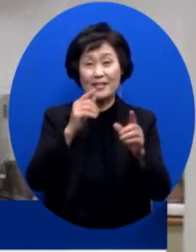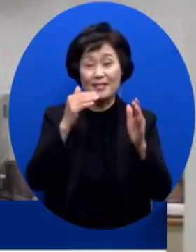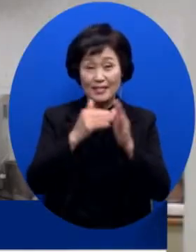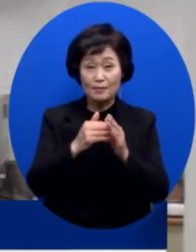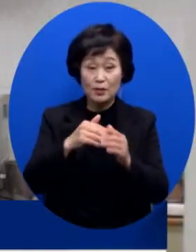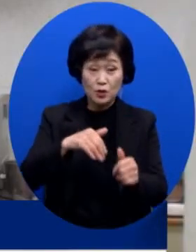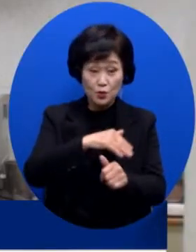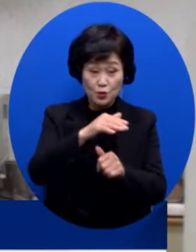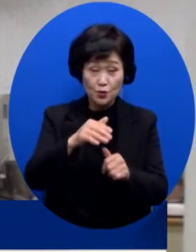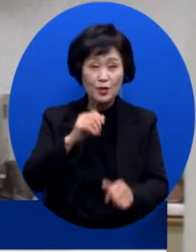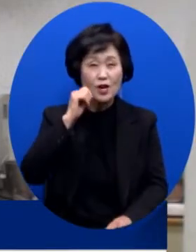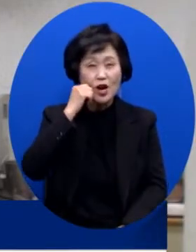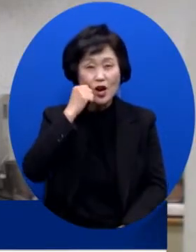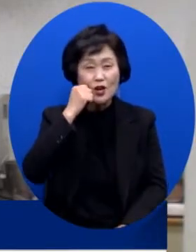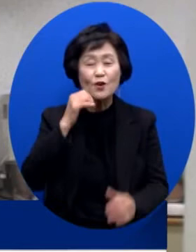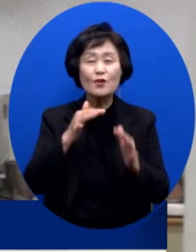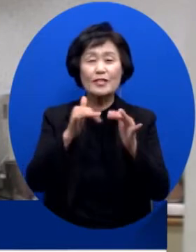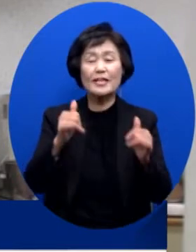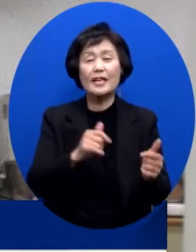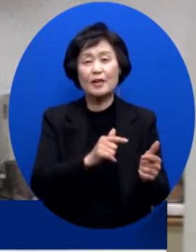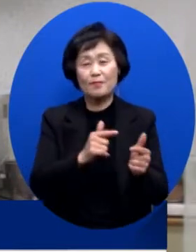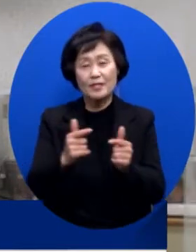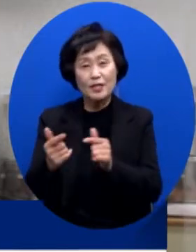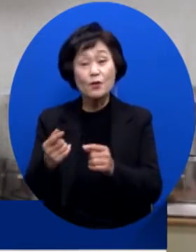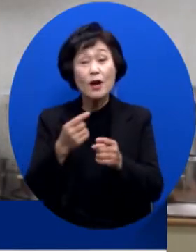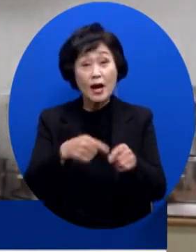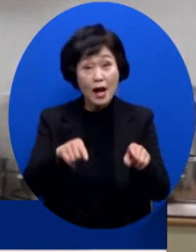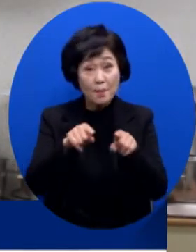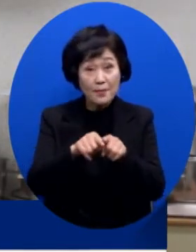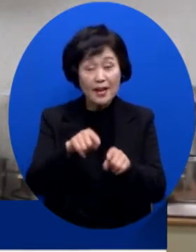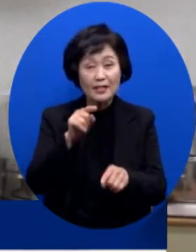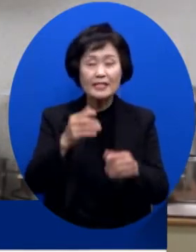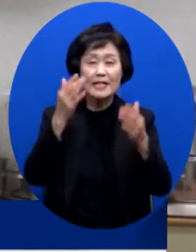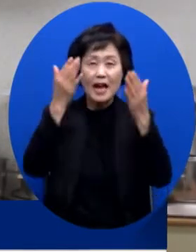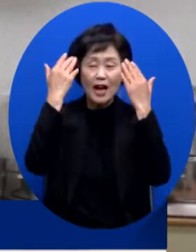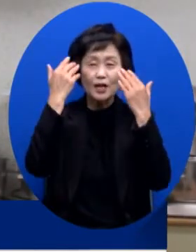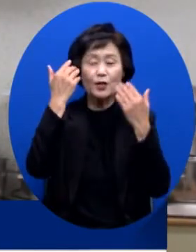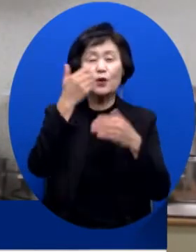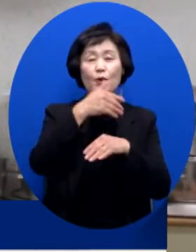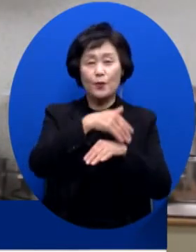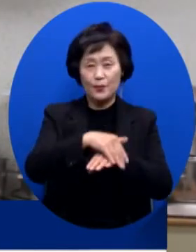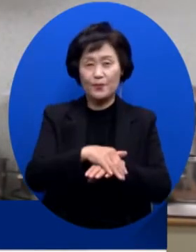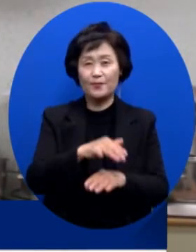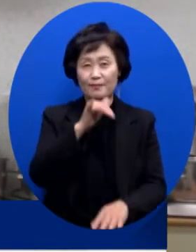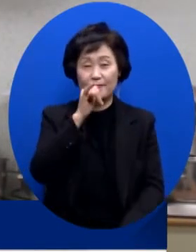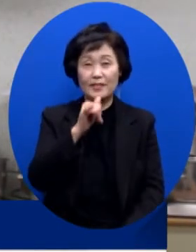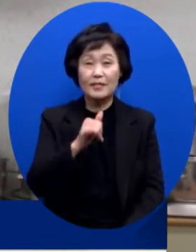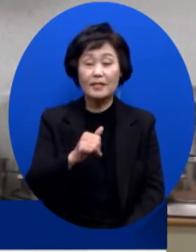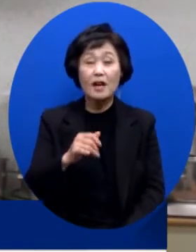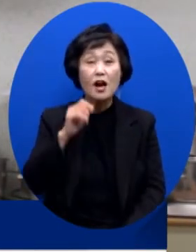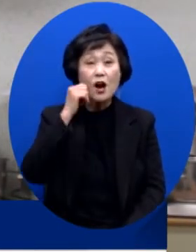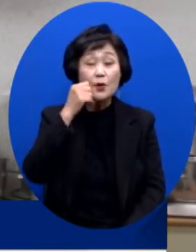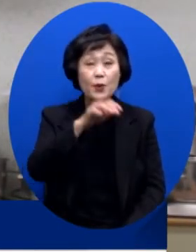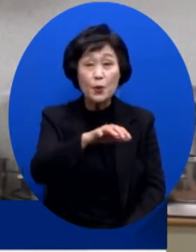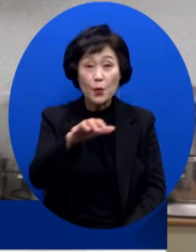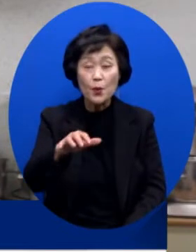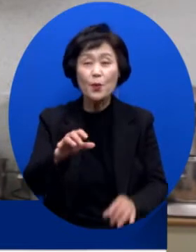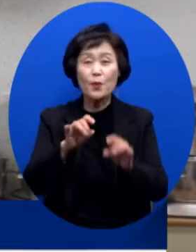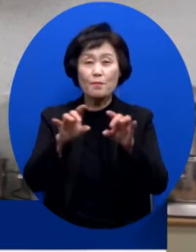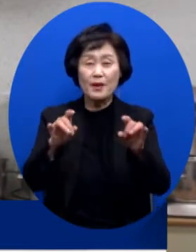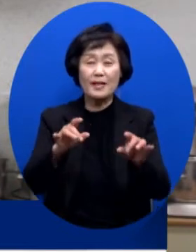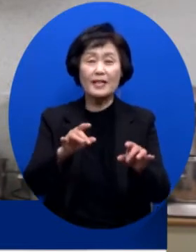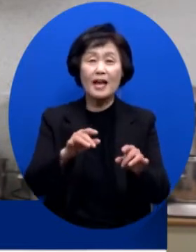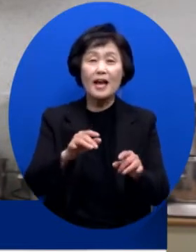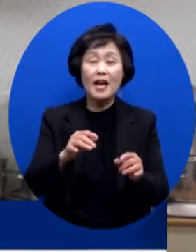이웃과 함께하는 대학, 이게 우리 학교의 모태입니다. 복지관하고 같이 해서 어려운 곳에 우리가 외국